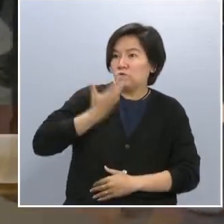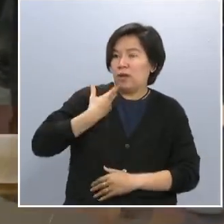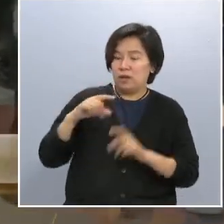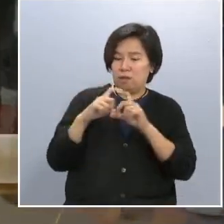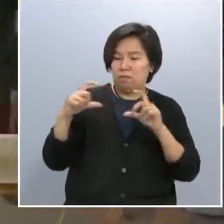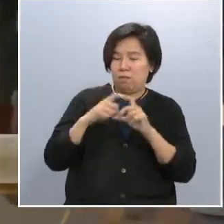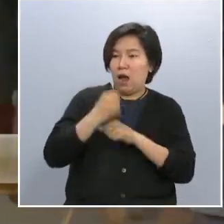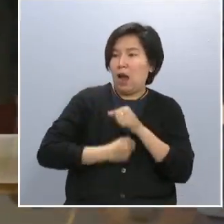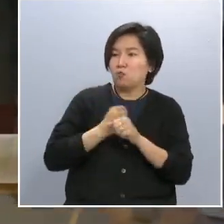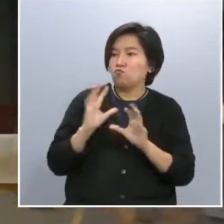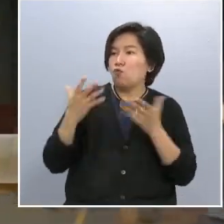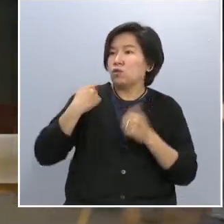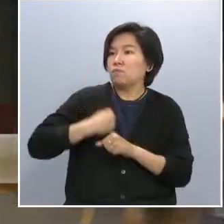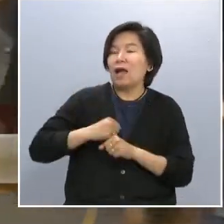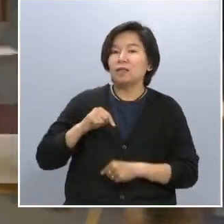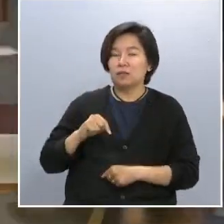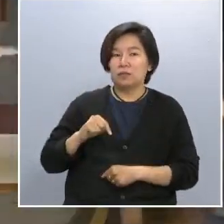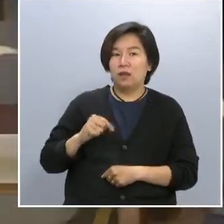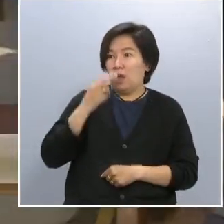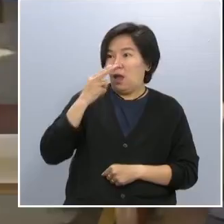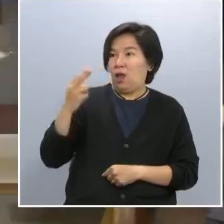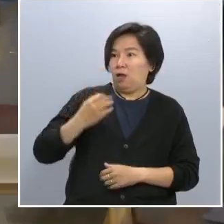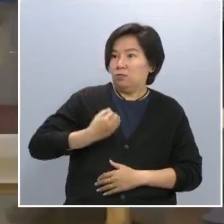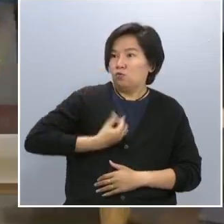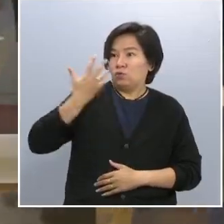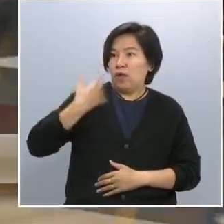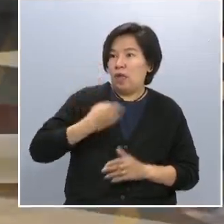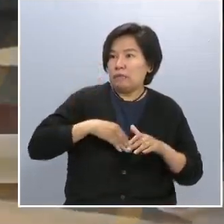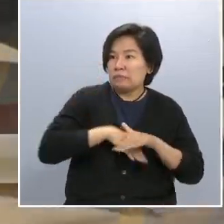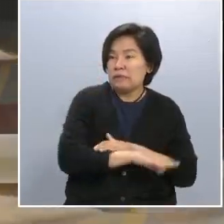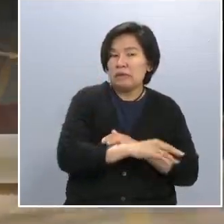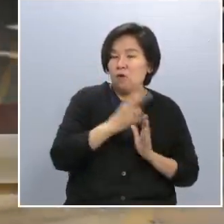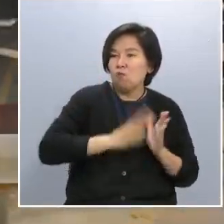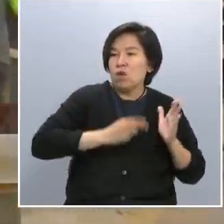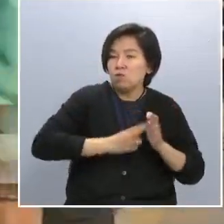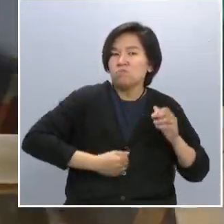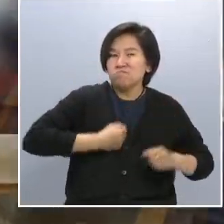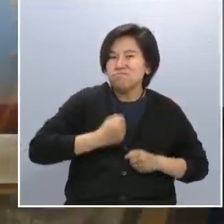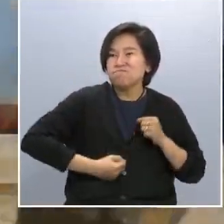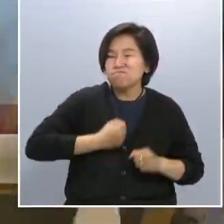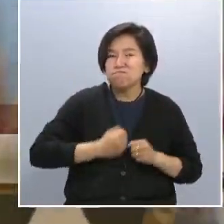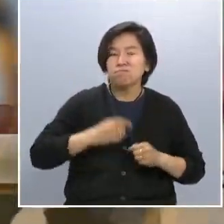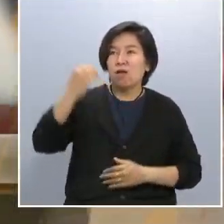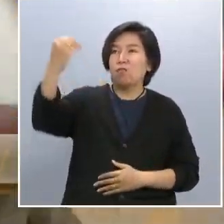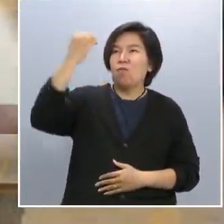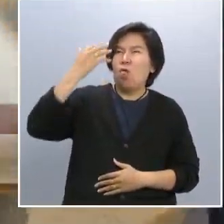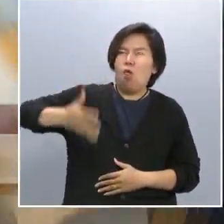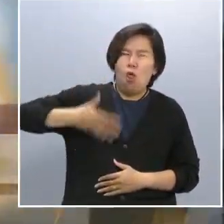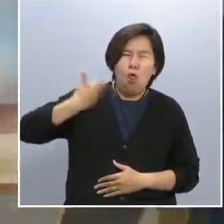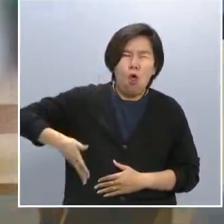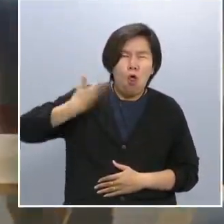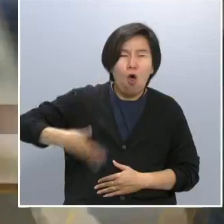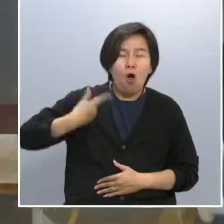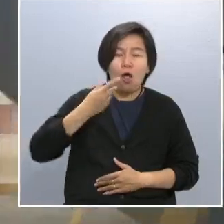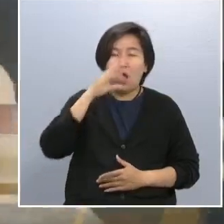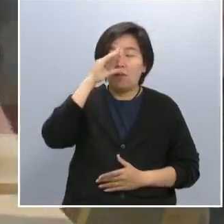อายุอะค่ะพอเห็นเจ้าหน้าที่ก็เลยวิ่งหนีเป็นการวิ่งหนีเจ้าหน้าที่ท่ามกลางอากาศร้อนจัดก็เลยเป็นล